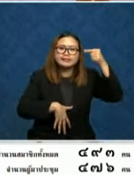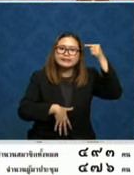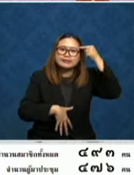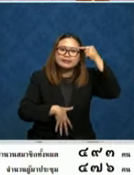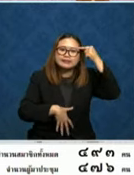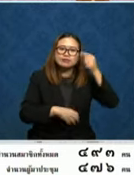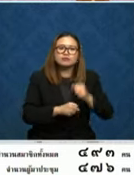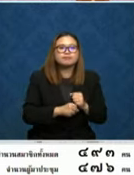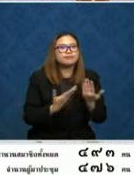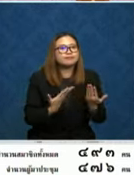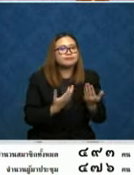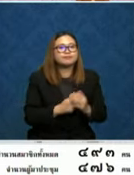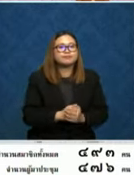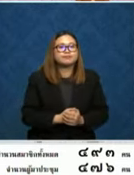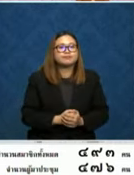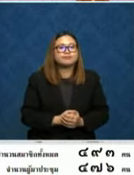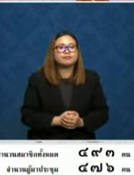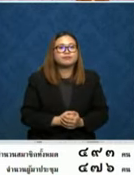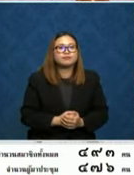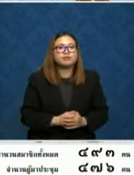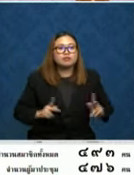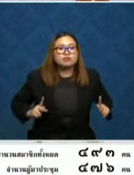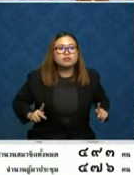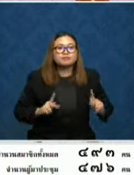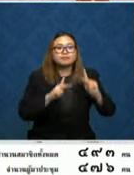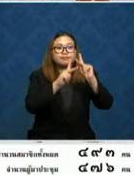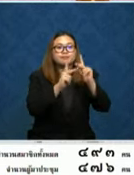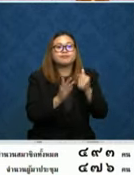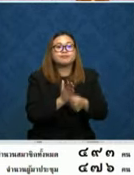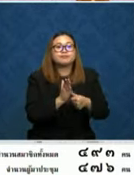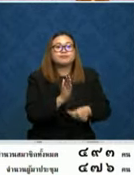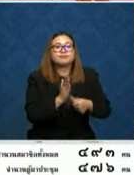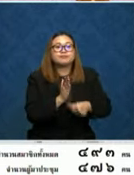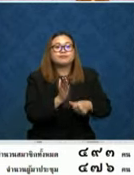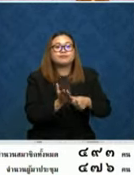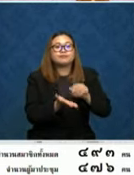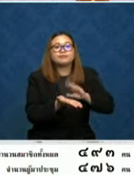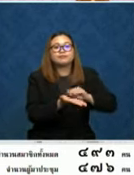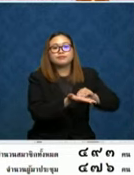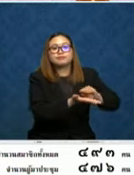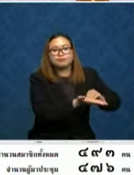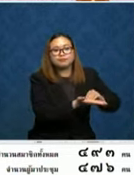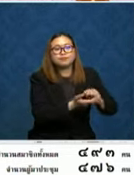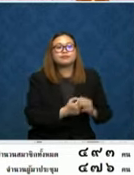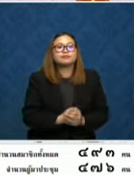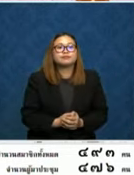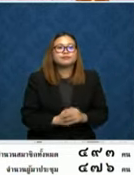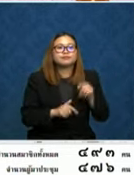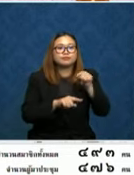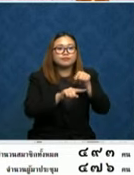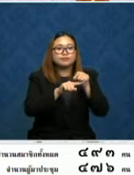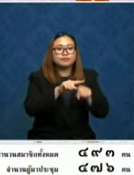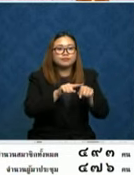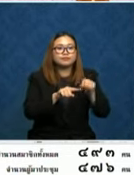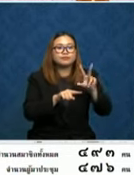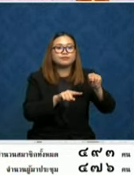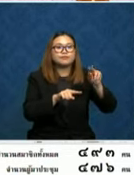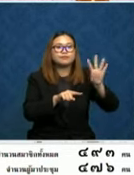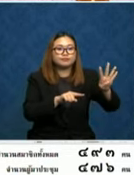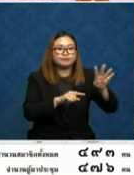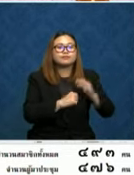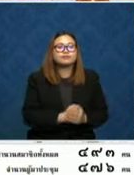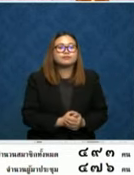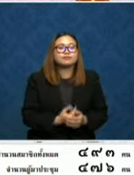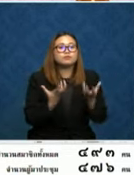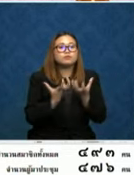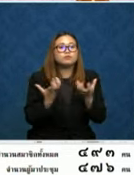ลครับกรมศุลนี่งบปีนึงเกือบ 4,000 ล้านนะครับเป็นค่าใช้จ่ายลงทุนเนี่ยร้อยละ34โดยเป็นงบครุพัน